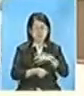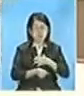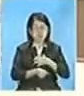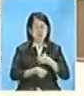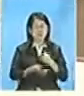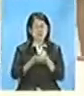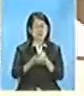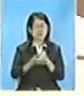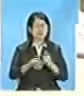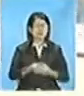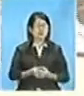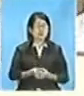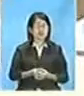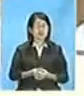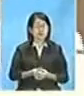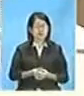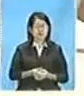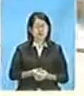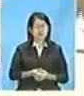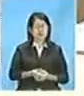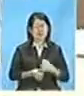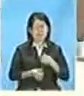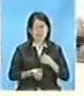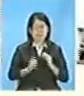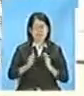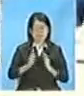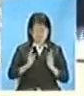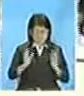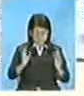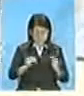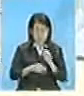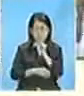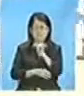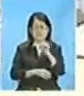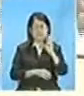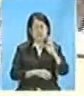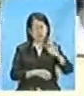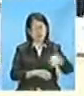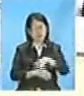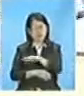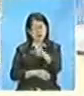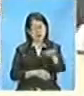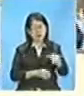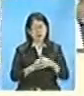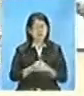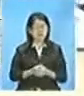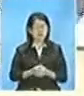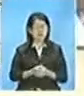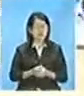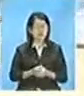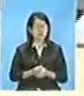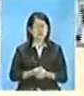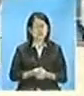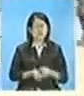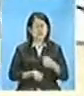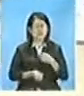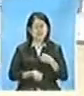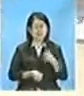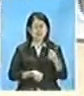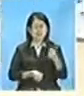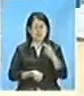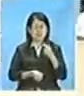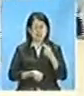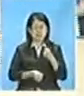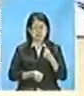งและต้องกราบขอบพระคุณทุกท่านที่ได้ให้กำลังใจในการที่จะ